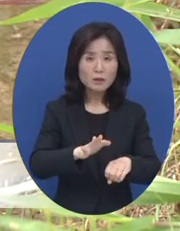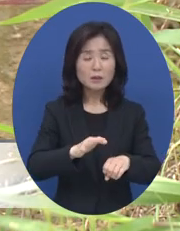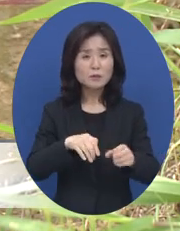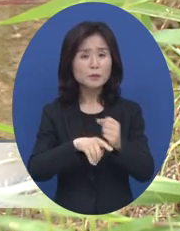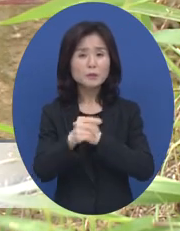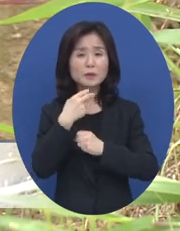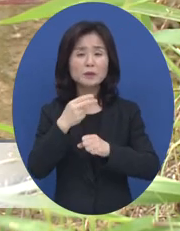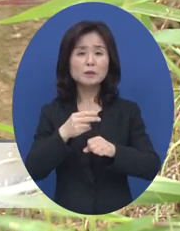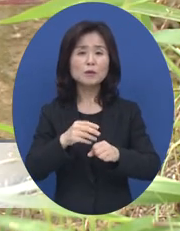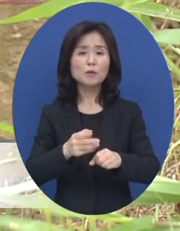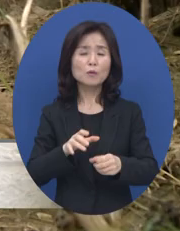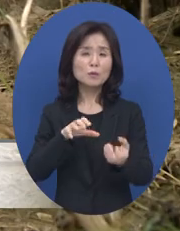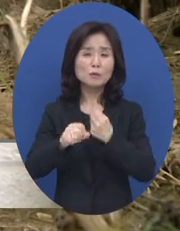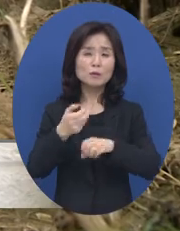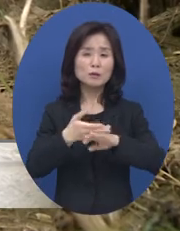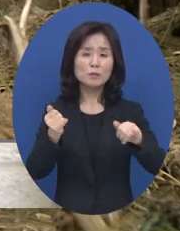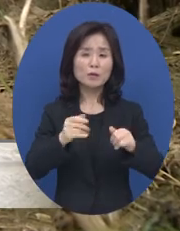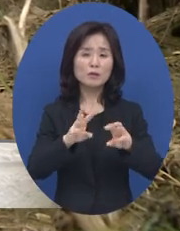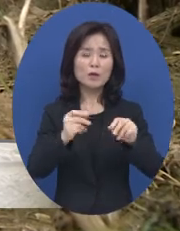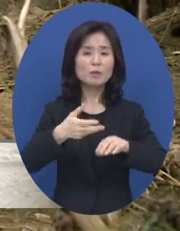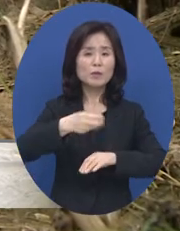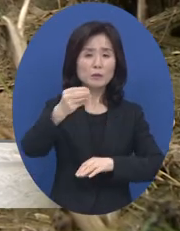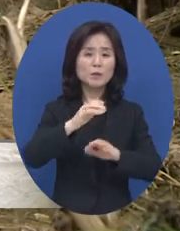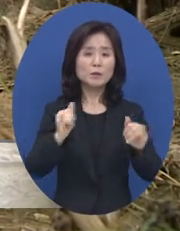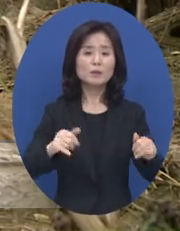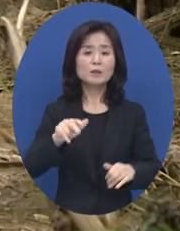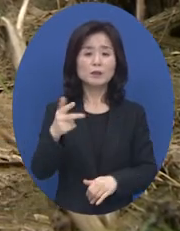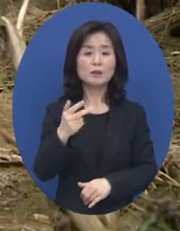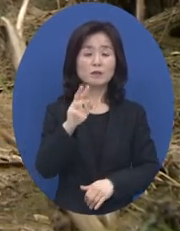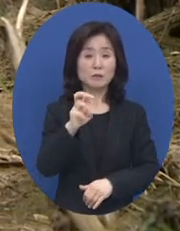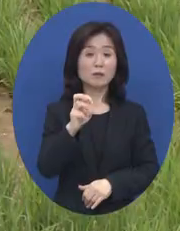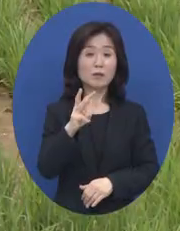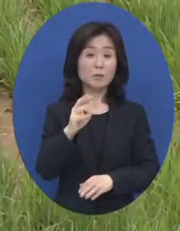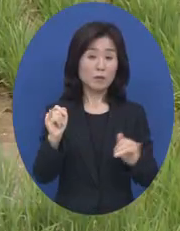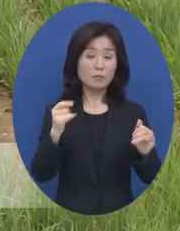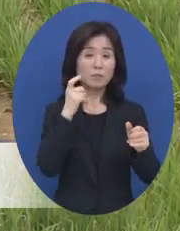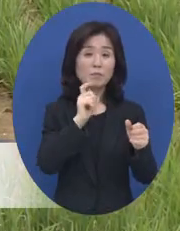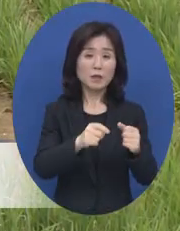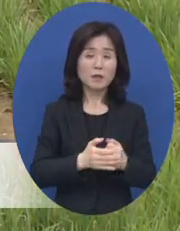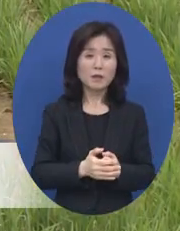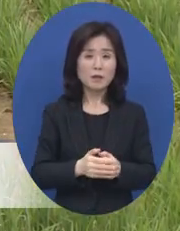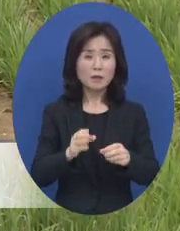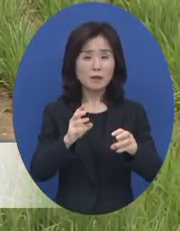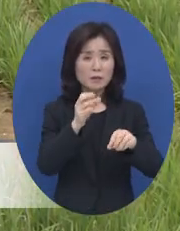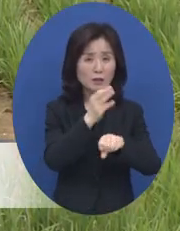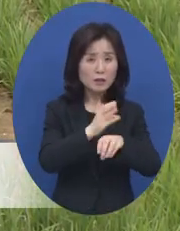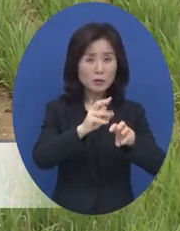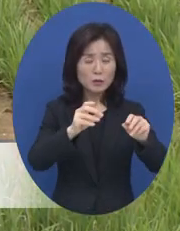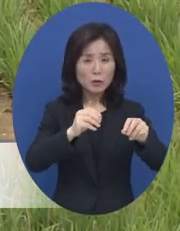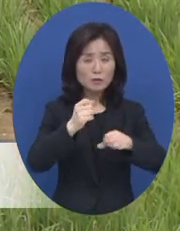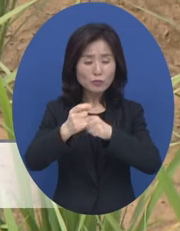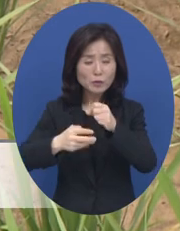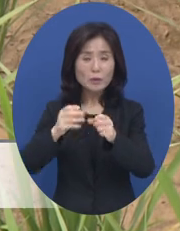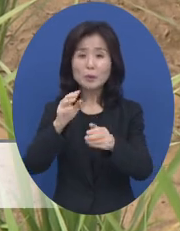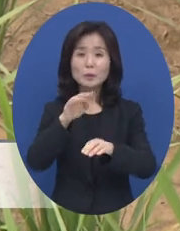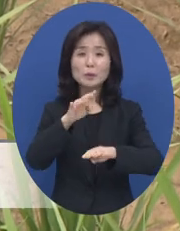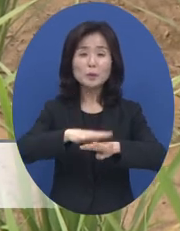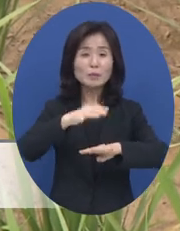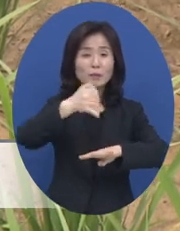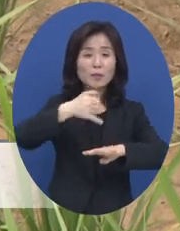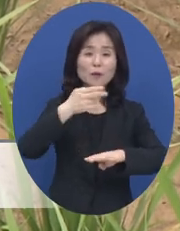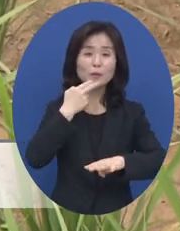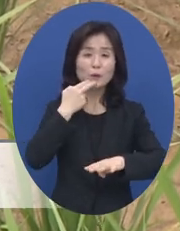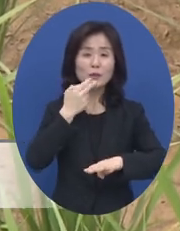바로 다른 사람에게 임대한 이들도 700 33명이 나도 입니다 매입한 동지 에서 수년 동안 농사를 짓지 않거나 다른